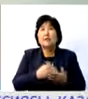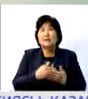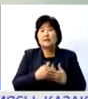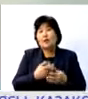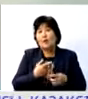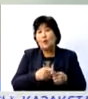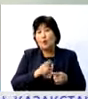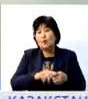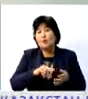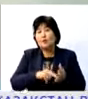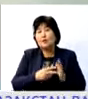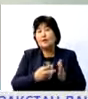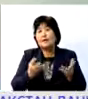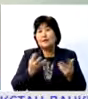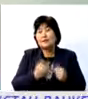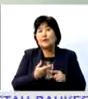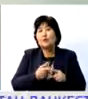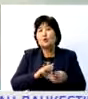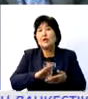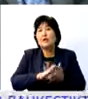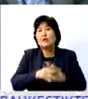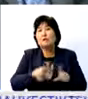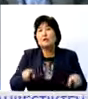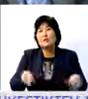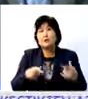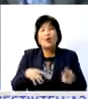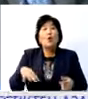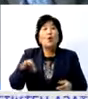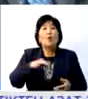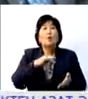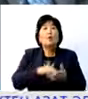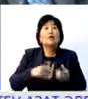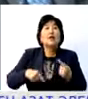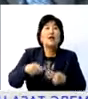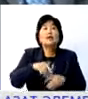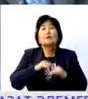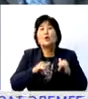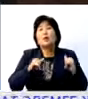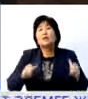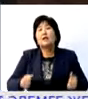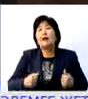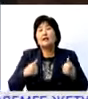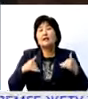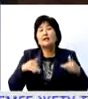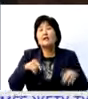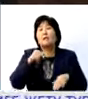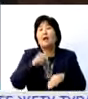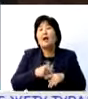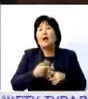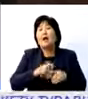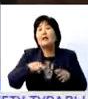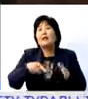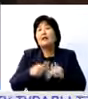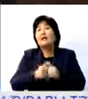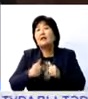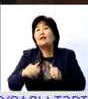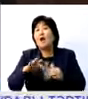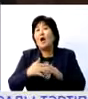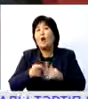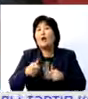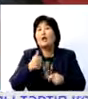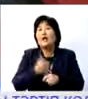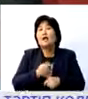осы жобалардың саны содан қалыптасып көбейіп кетті. Облыс орталығында кәсіпкерлікті өрістетуде қарқынды тірлік байқалады. Ал қала іргесінде кент ауыл